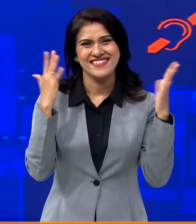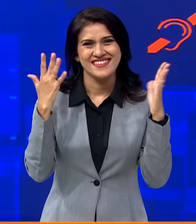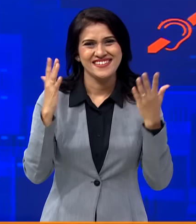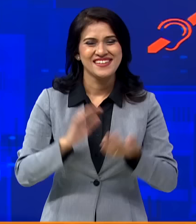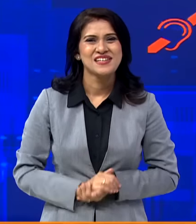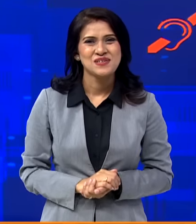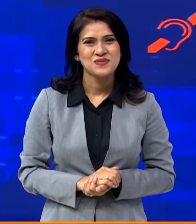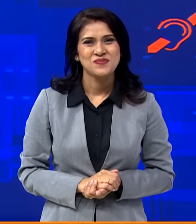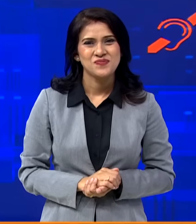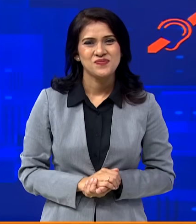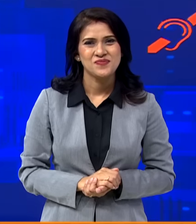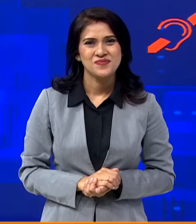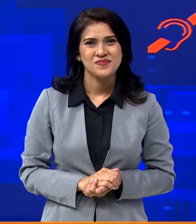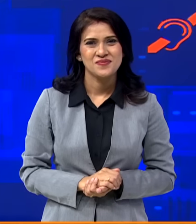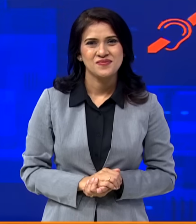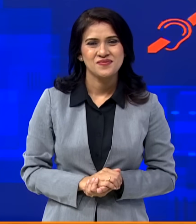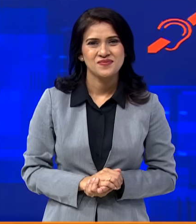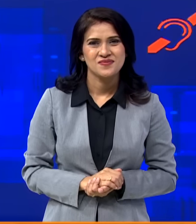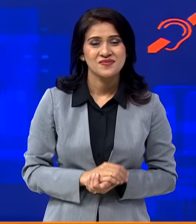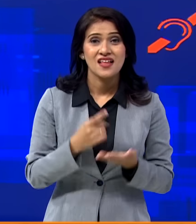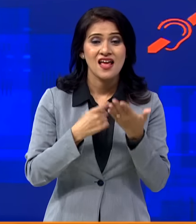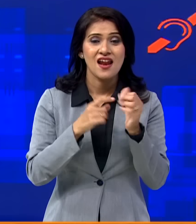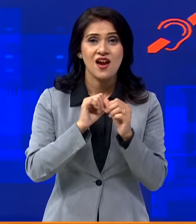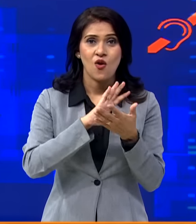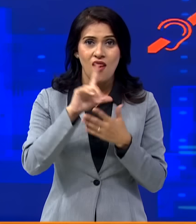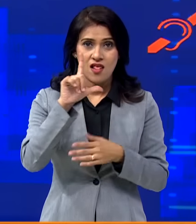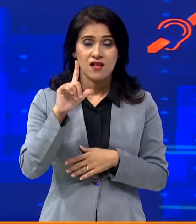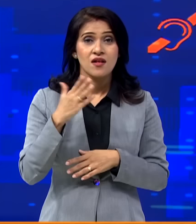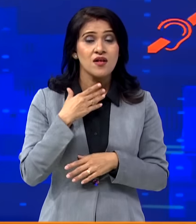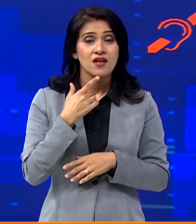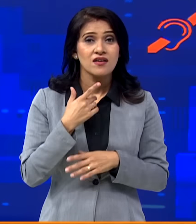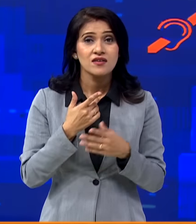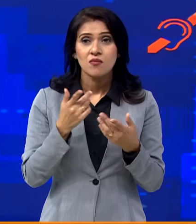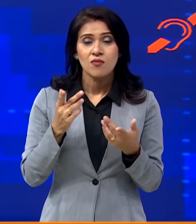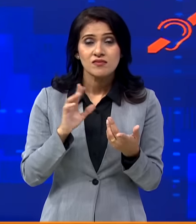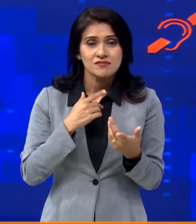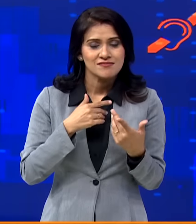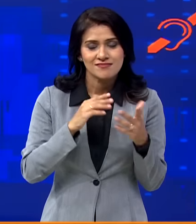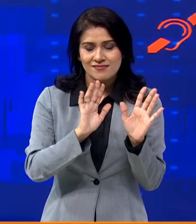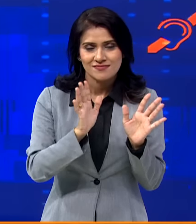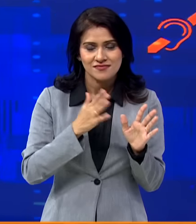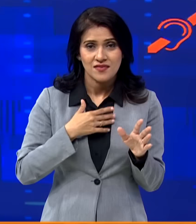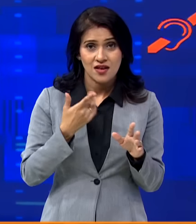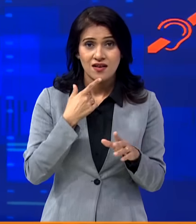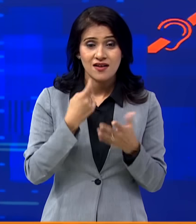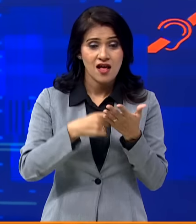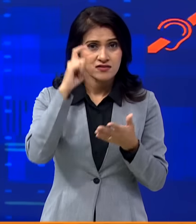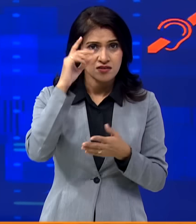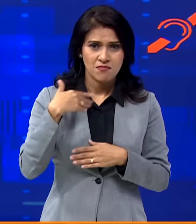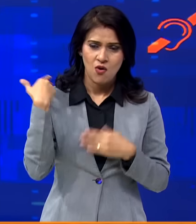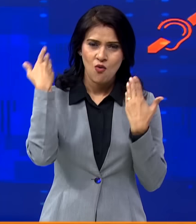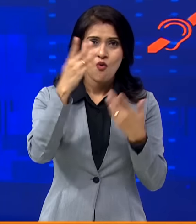हो मैं पिछले 40 साल से पत्रकारिता में हूं डरने का मौका तो कोई आ है नहीं किसी से